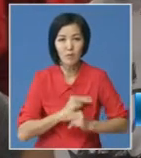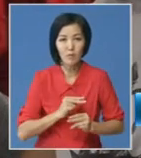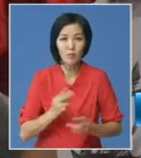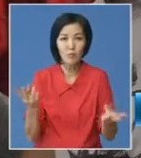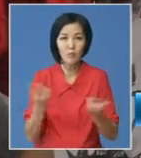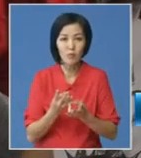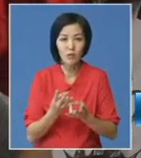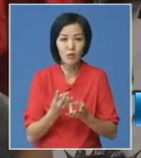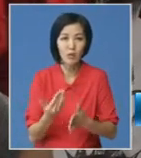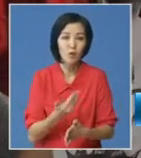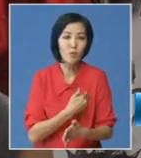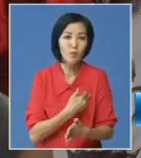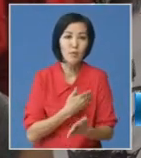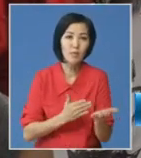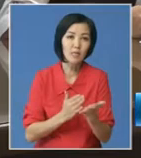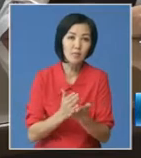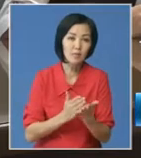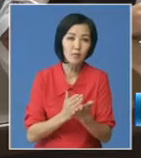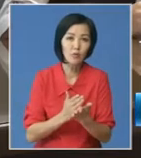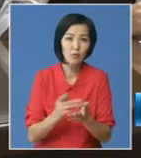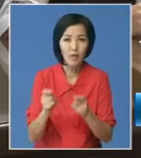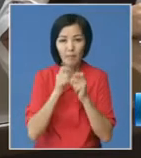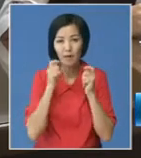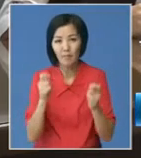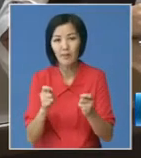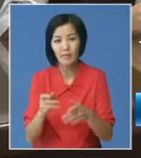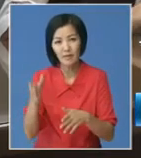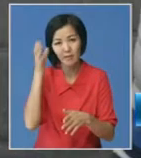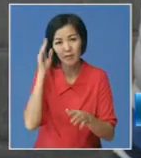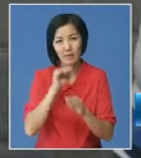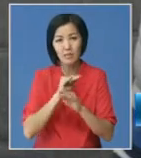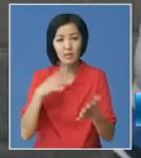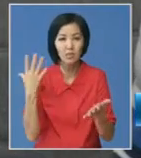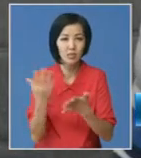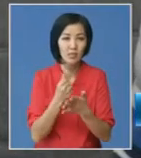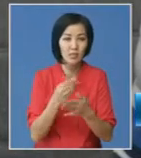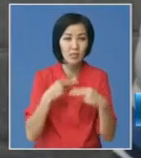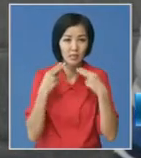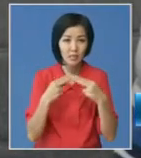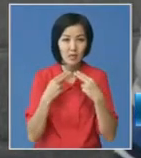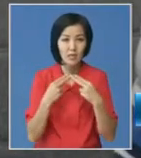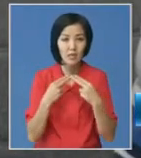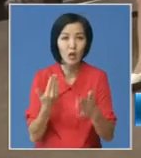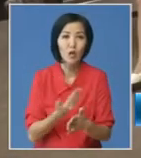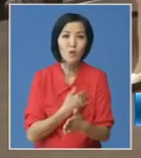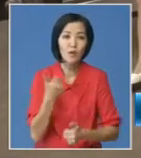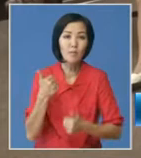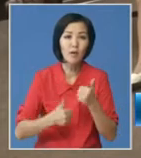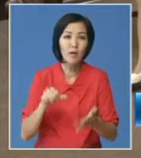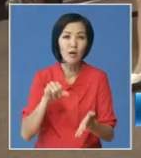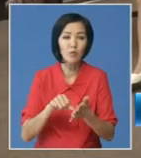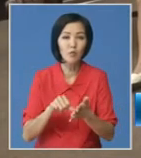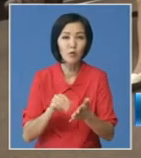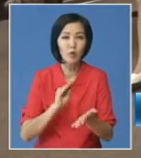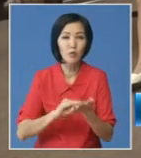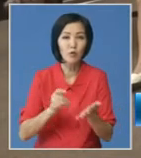Сонымен қатар үміткерлердің қызмет жолындағы марапаттары біліктілік деңгейі мен жетістіктері ескеріледі. Ол үшін үміткерлерге байқауға